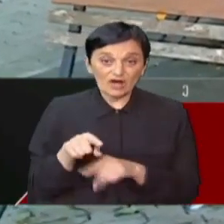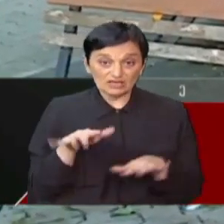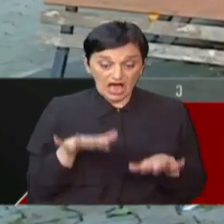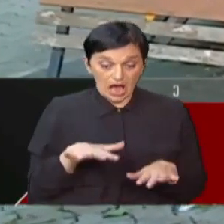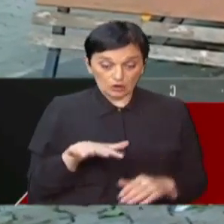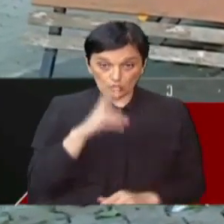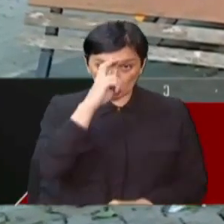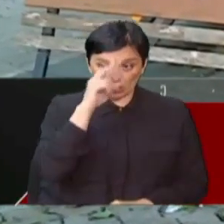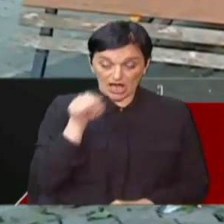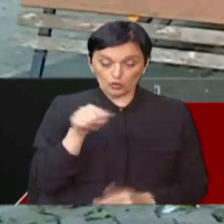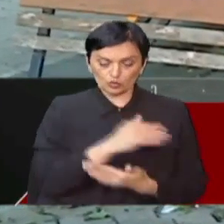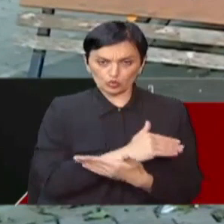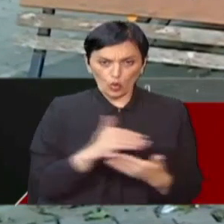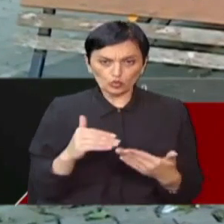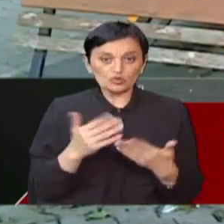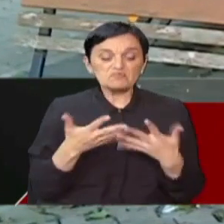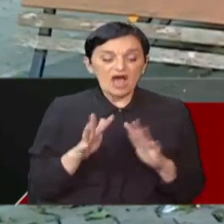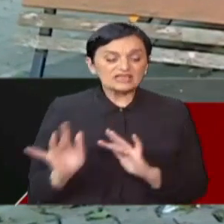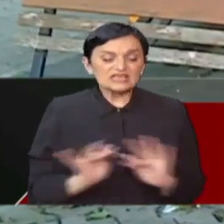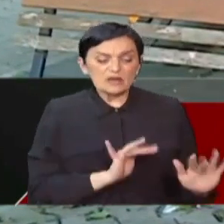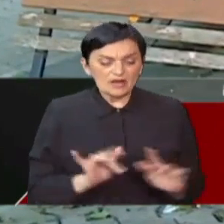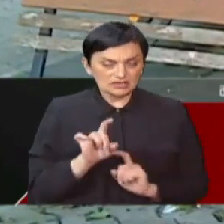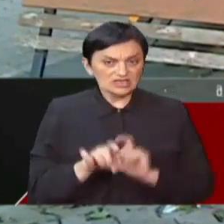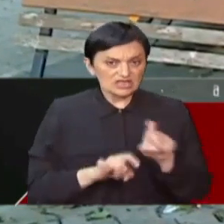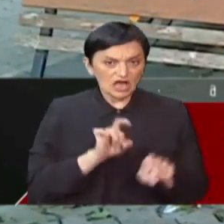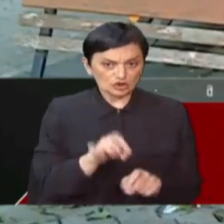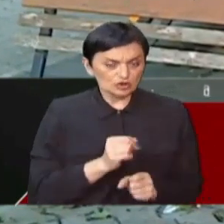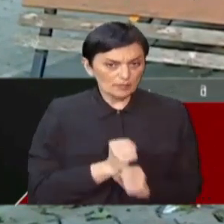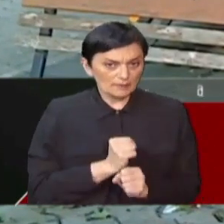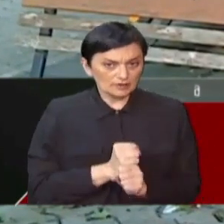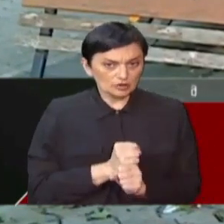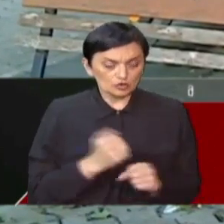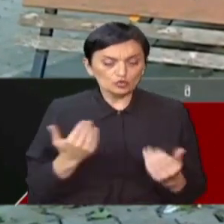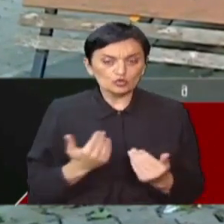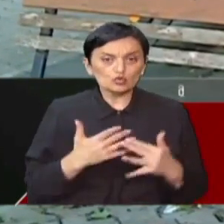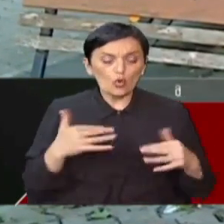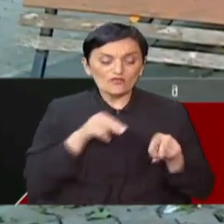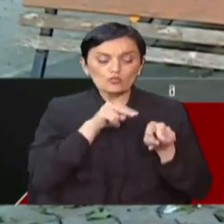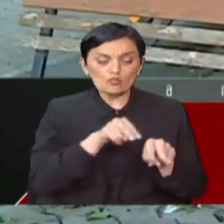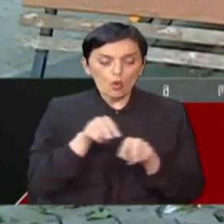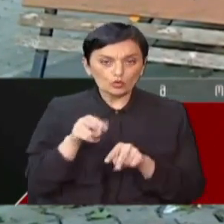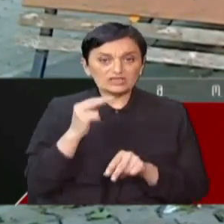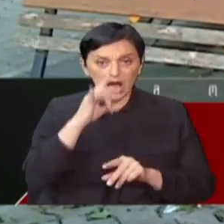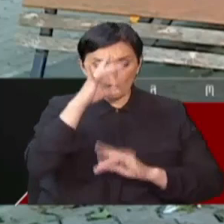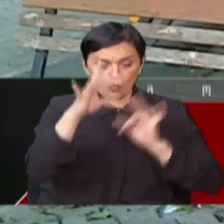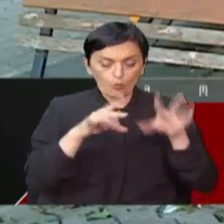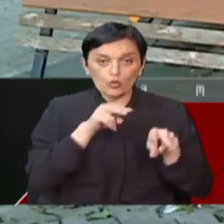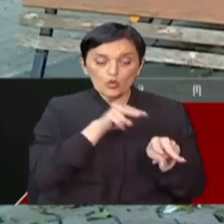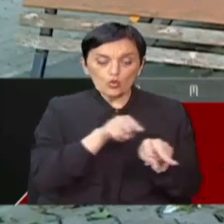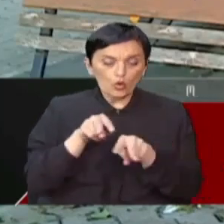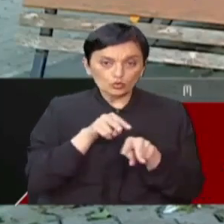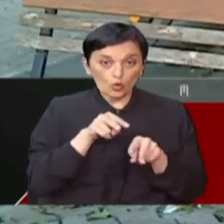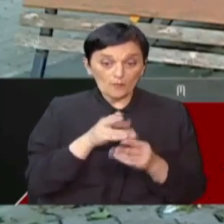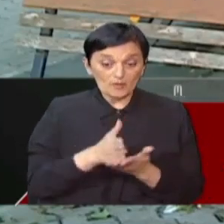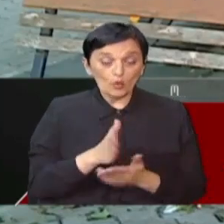ადგილობრივი ხელისუფლების დონეზე მეტი ქმედითი ნაბიჯები გადაიდგას ცხოველთა მონიტორინგის და პოპულაციის კონტროლის